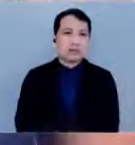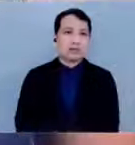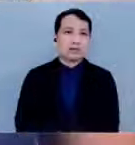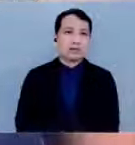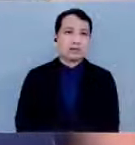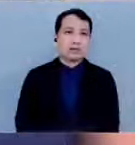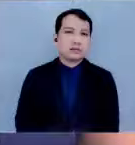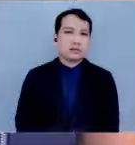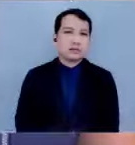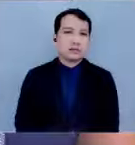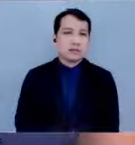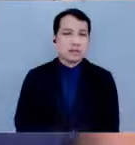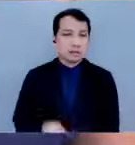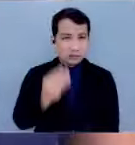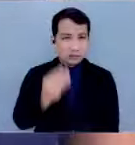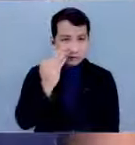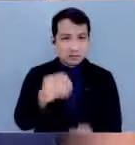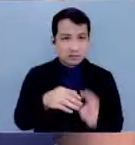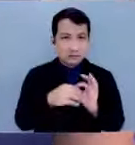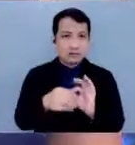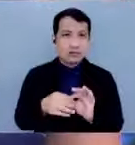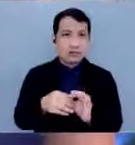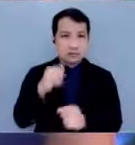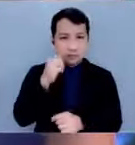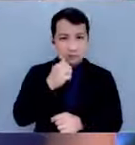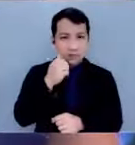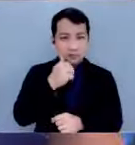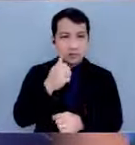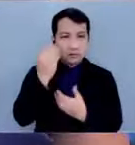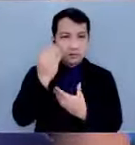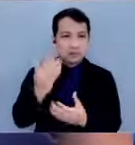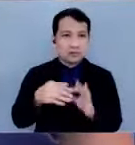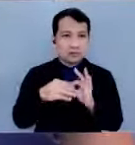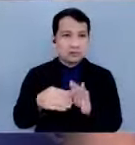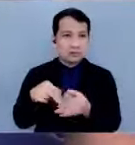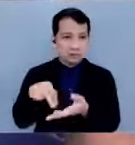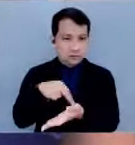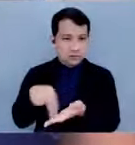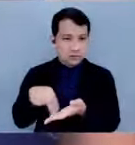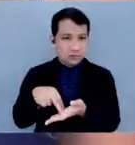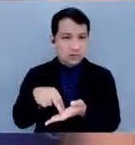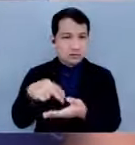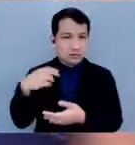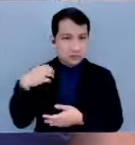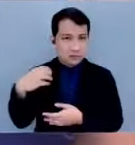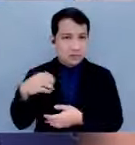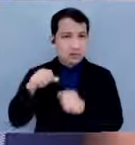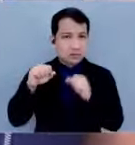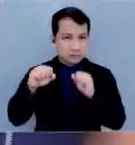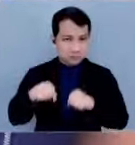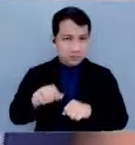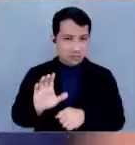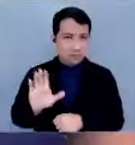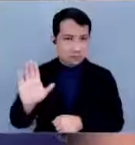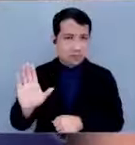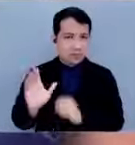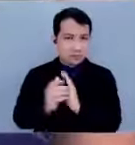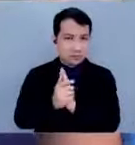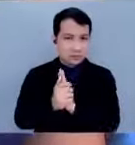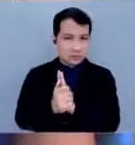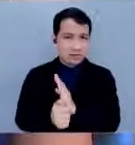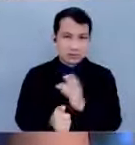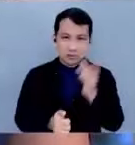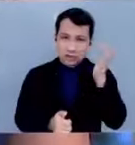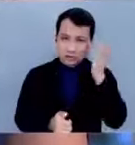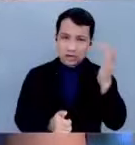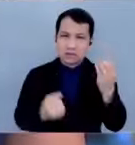na napatunayan na nila na ang mga babae pagdating sa dancing at coaching. Ayan, talaga ibang klase. Diba? Naisip ko nga, ang dami yung